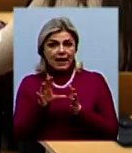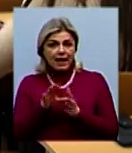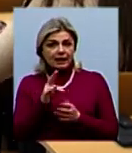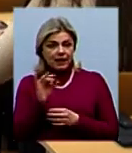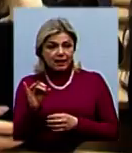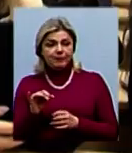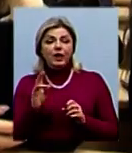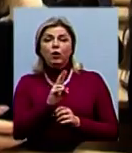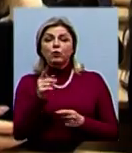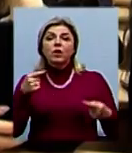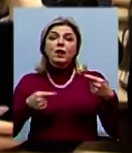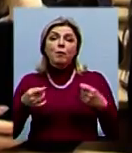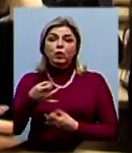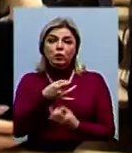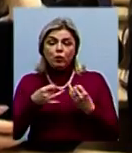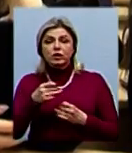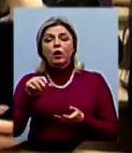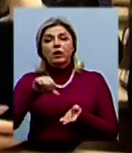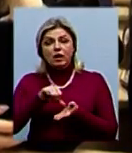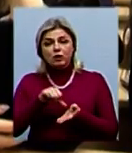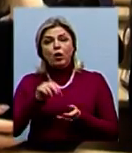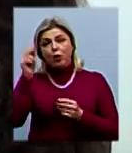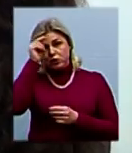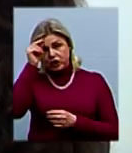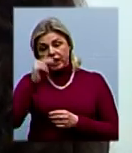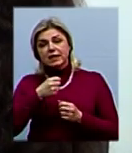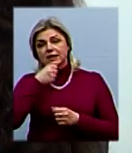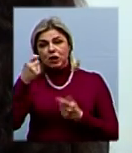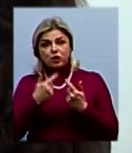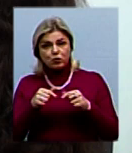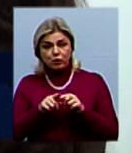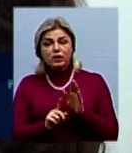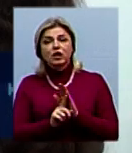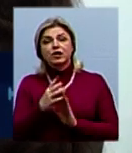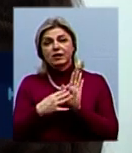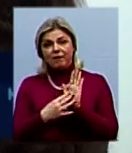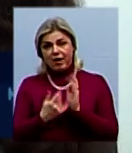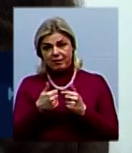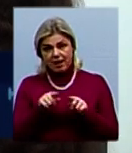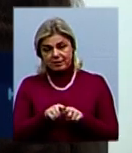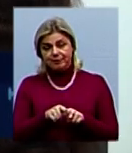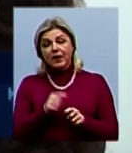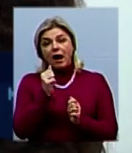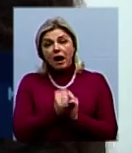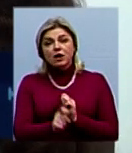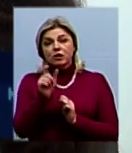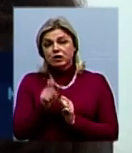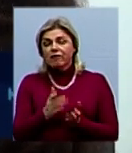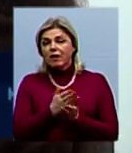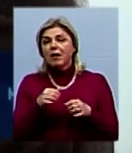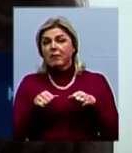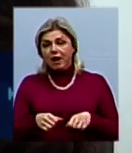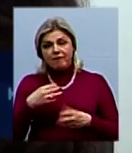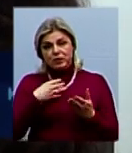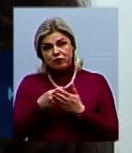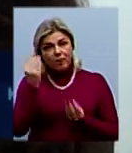дебатує» можуть учні старшої школи, починаючи з 9 класу. Кожна людина повинна мати свою власну точку зору і вміти її доводити. Тому